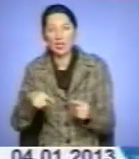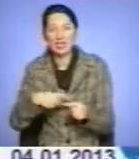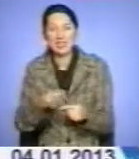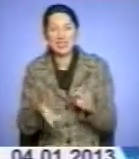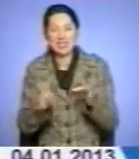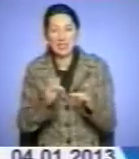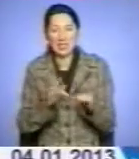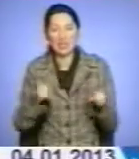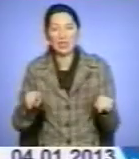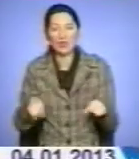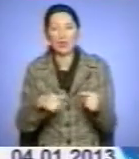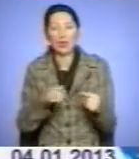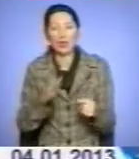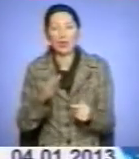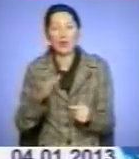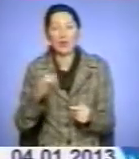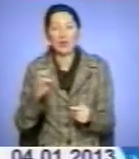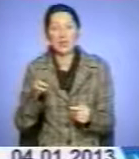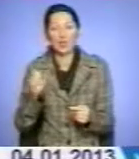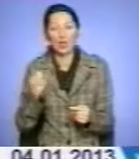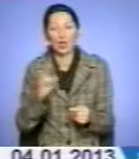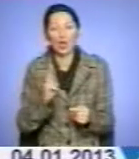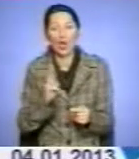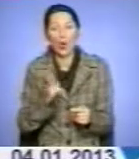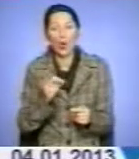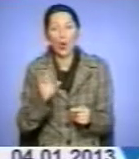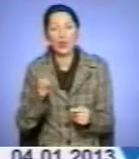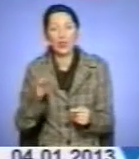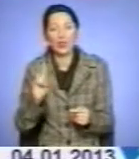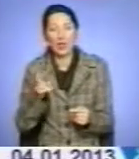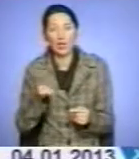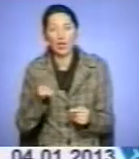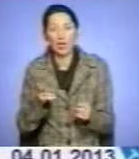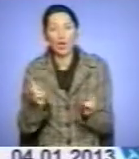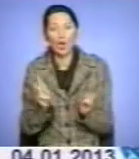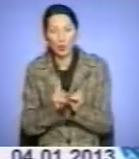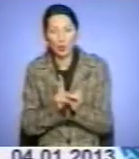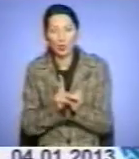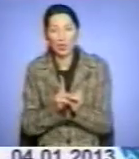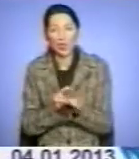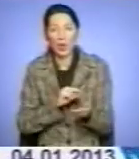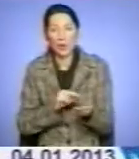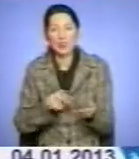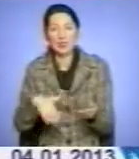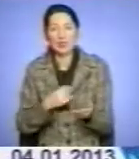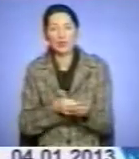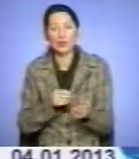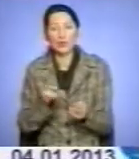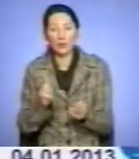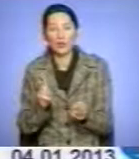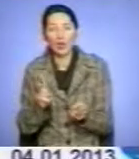Ми створювали в Фейсбуці і ВКонтакті зустріч. Відповідно, писали свої контакти, люди могли